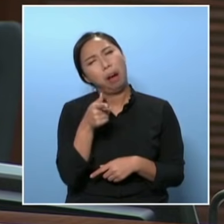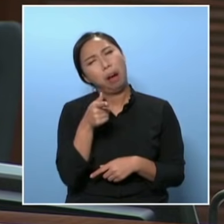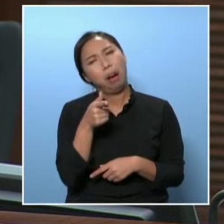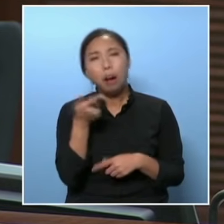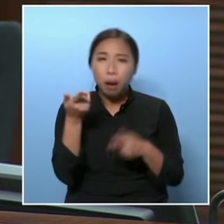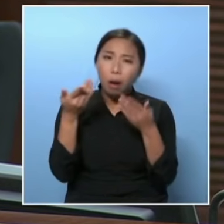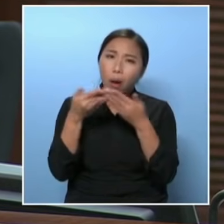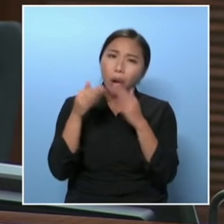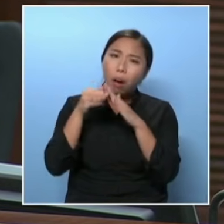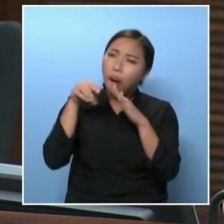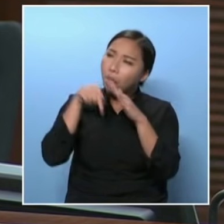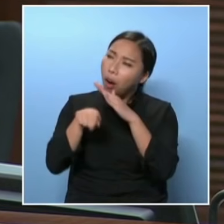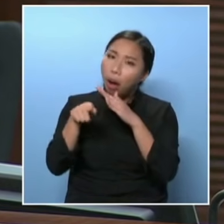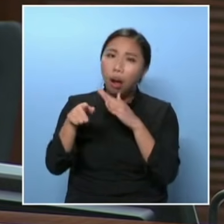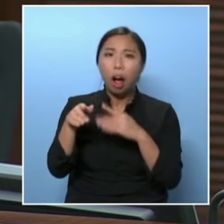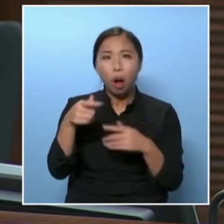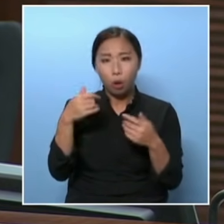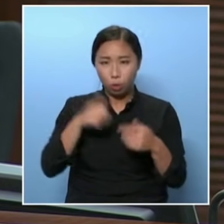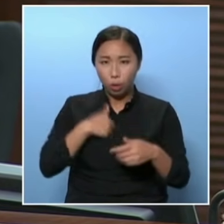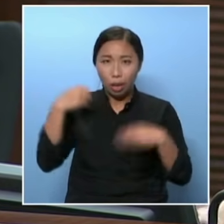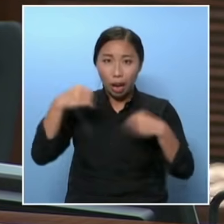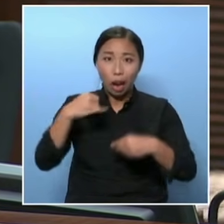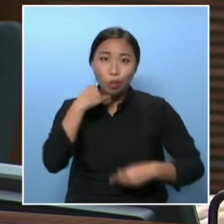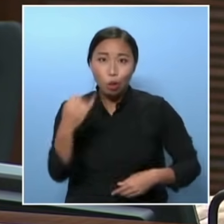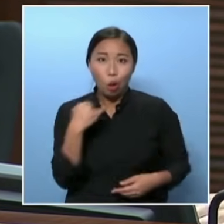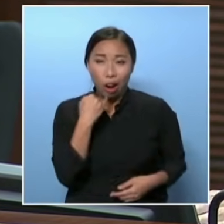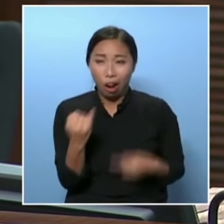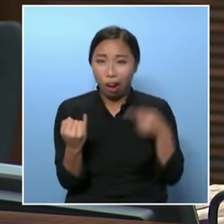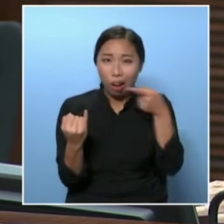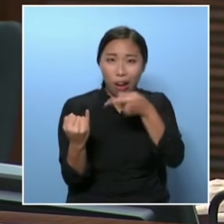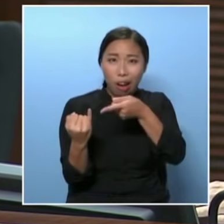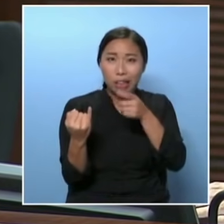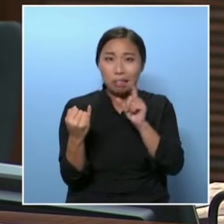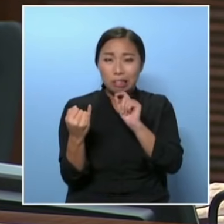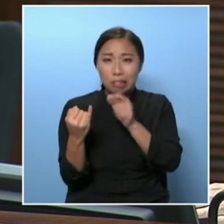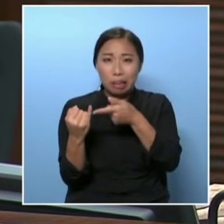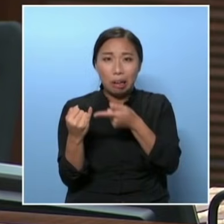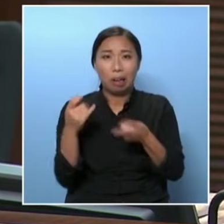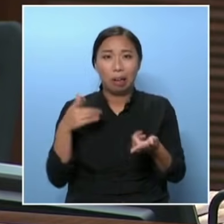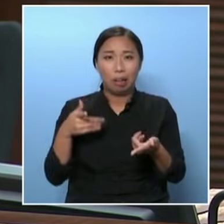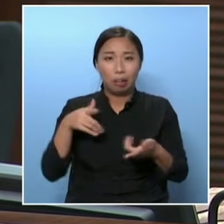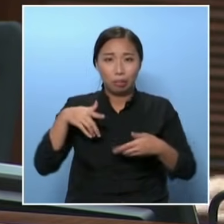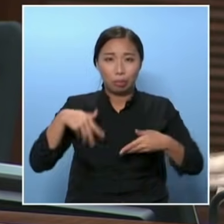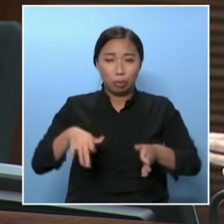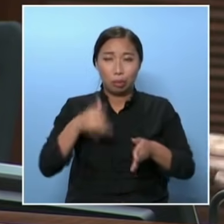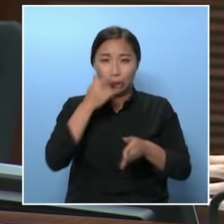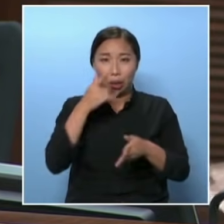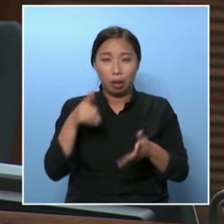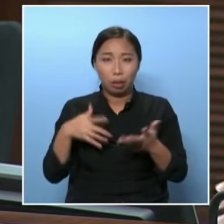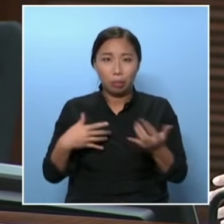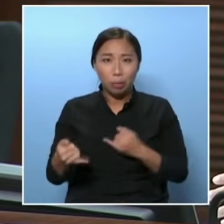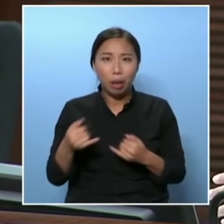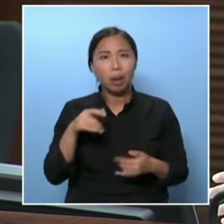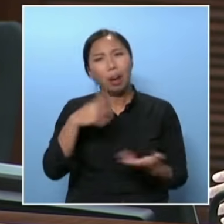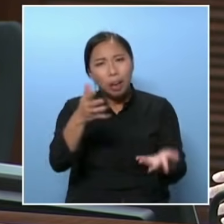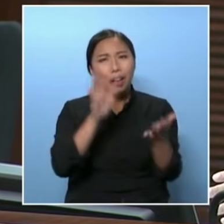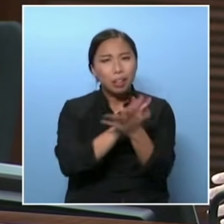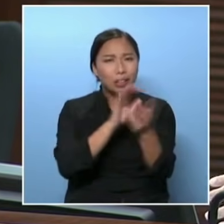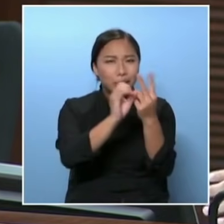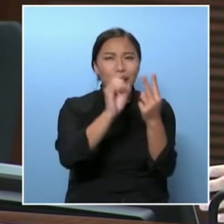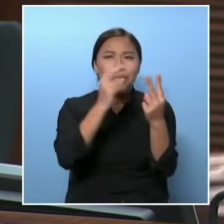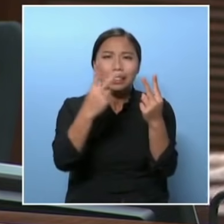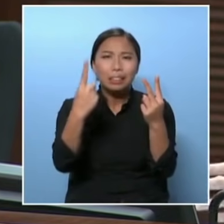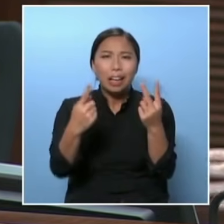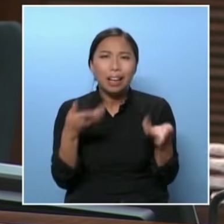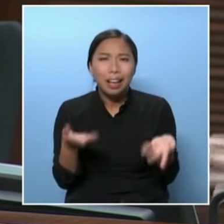校老師教粗口，都依然視為嗰個專業操守失德喎。2021年啊 ，come on！